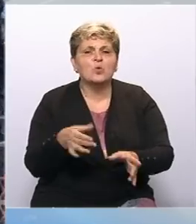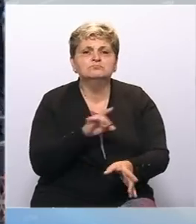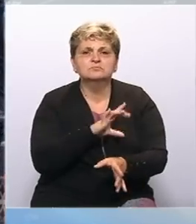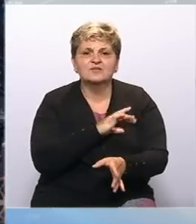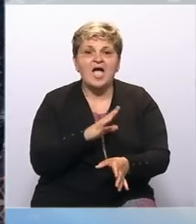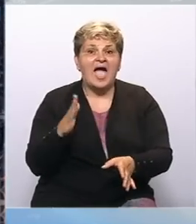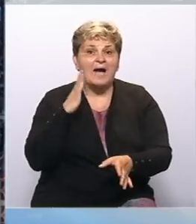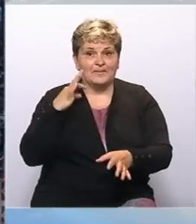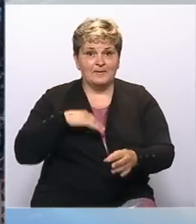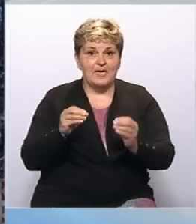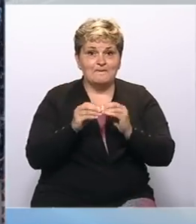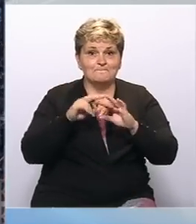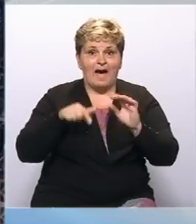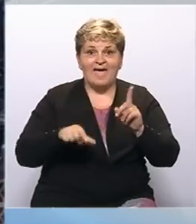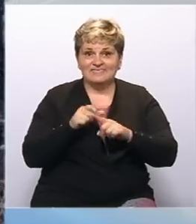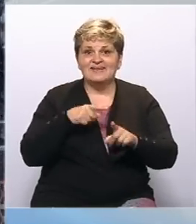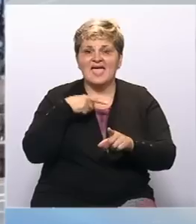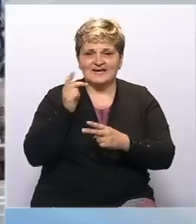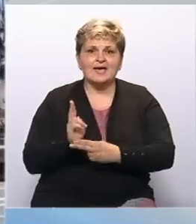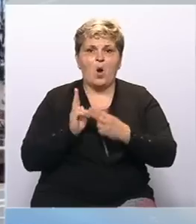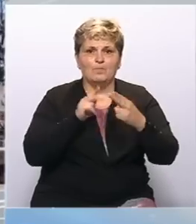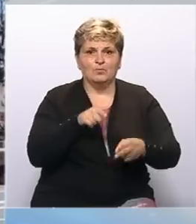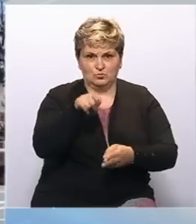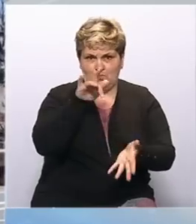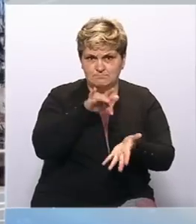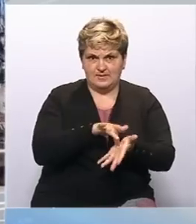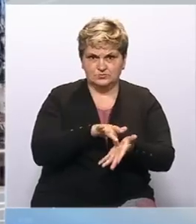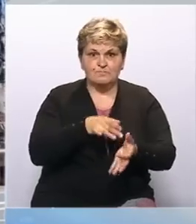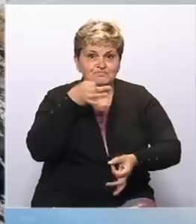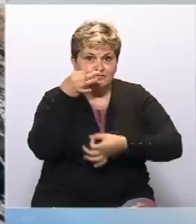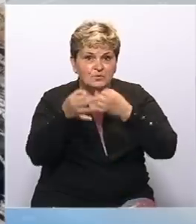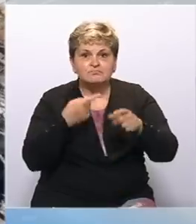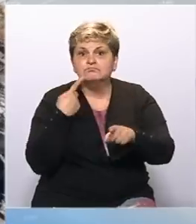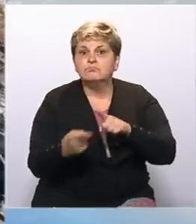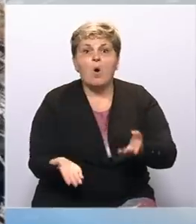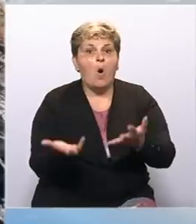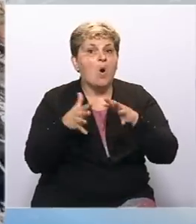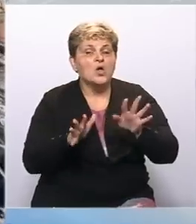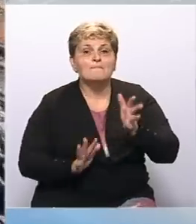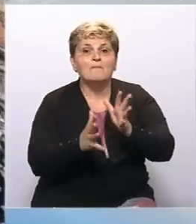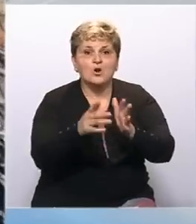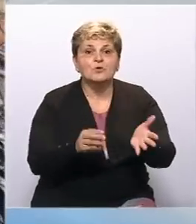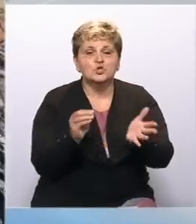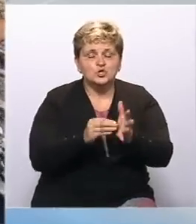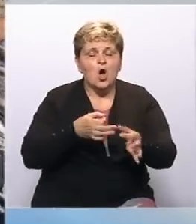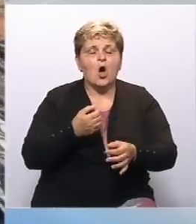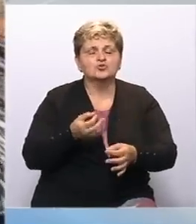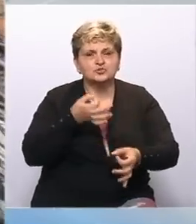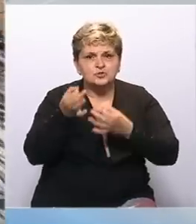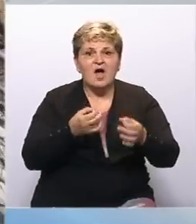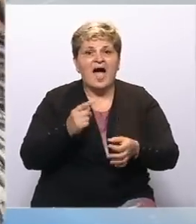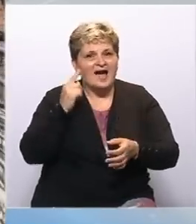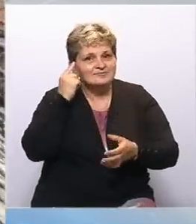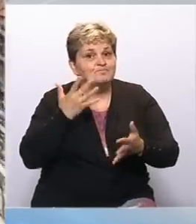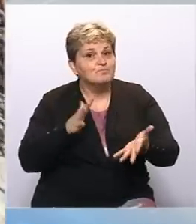žrtava. Američki predsjednik Joe Biden najavio je posjetu u pogođenom području. Istraga uzrocima i širenju požara traje, a sumnja se da su